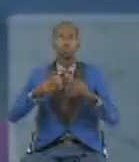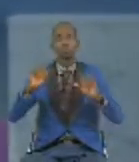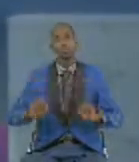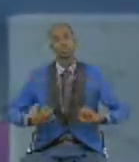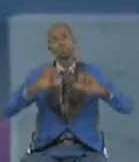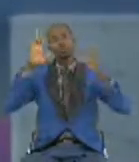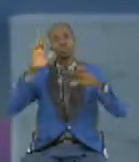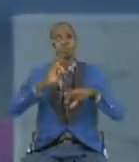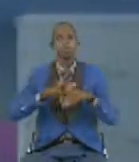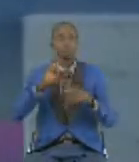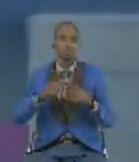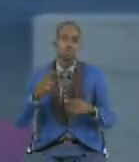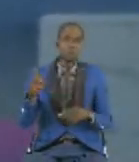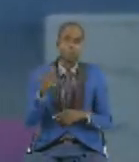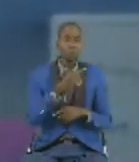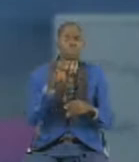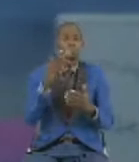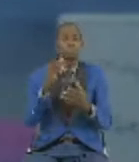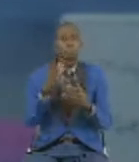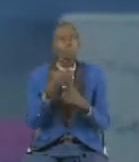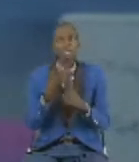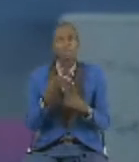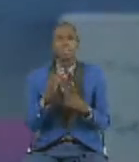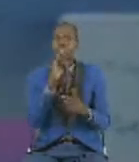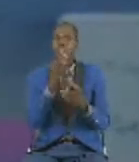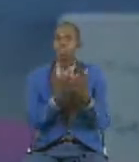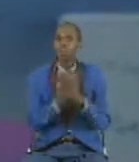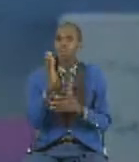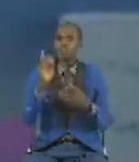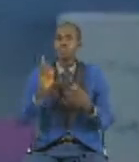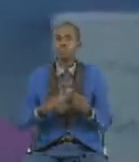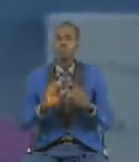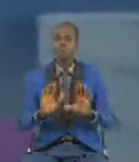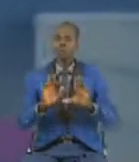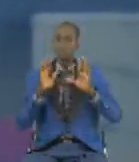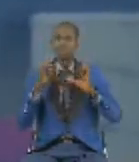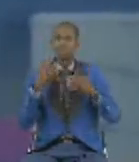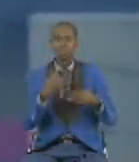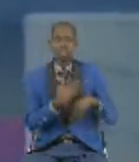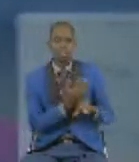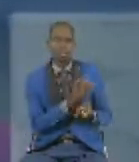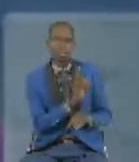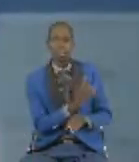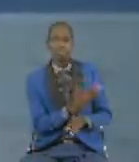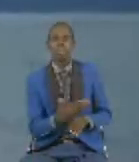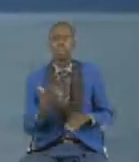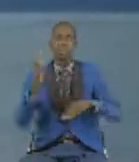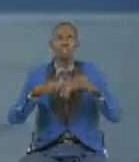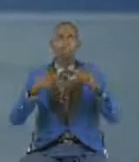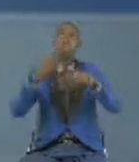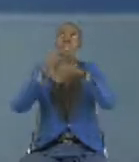c'est juste aux yeux de Dieu, de craindre la créature plus que le Créateur.